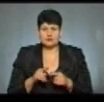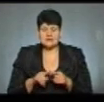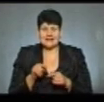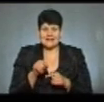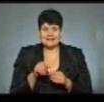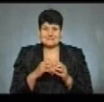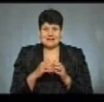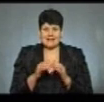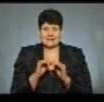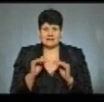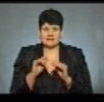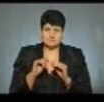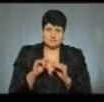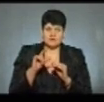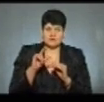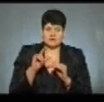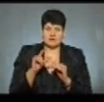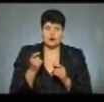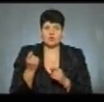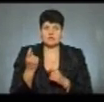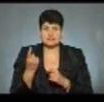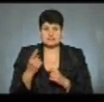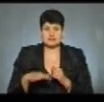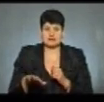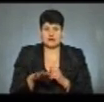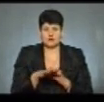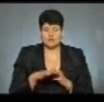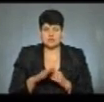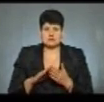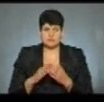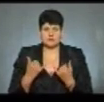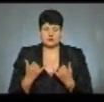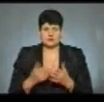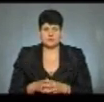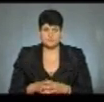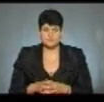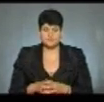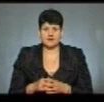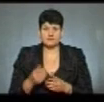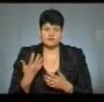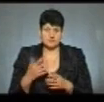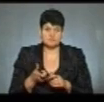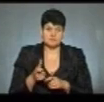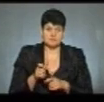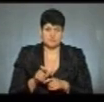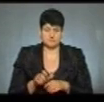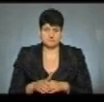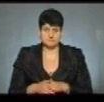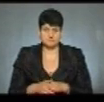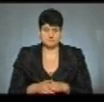середній рівень перевищений на 11 адміністративних територіях. От станом на сьогодні 11 адміністративних територій перевищили цей